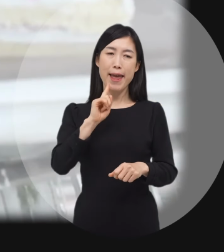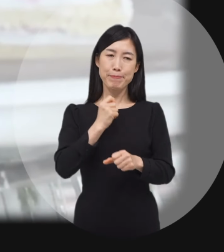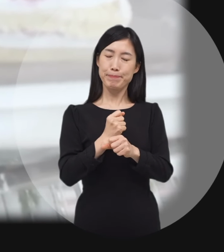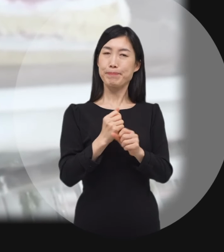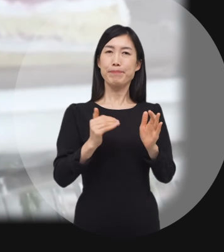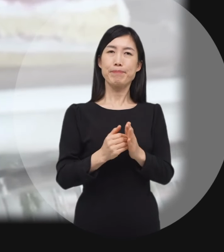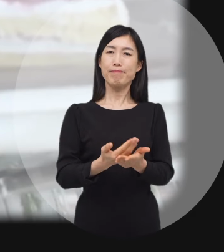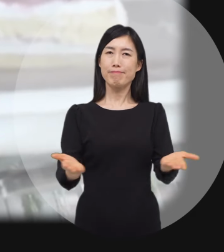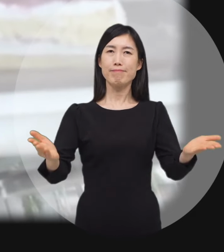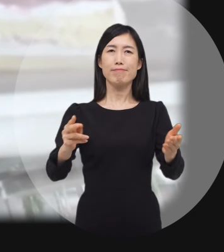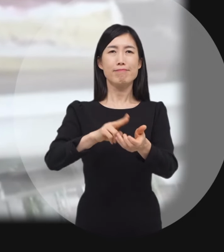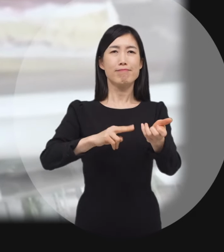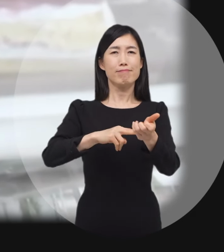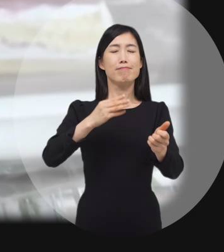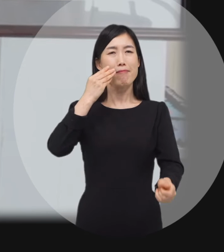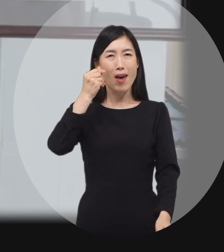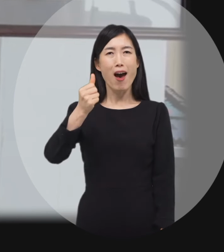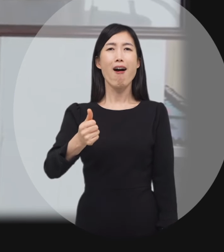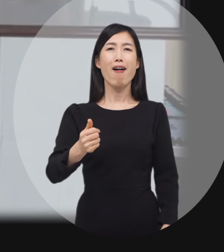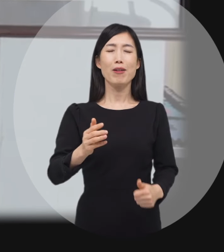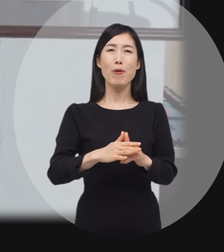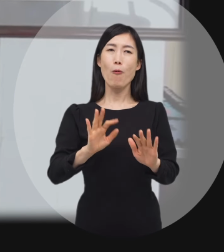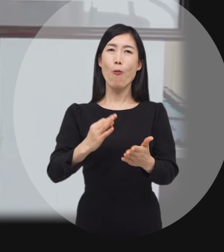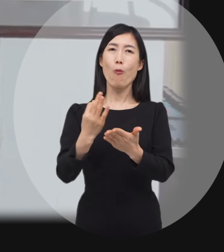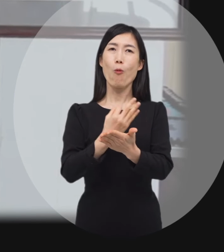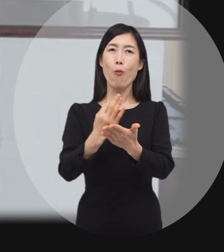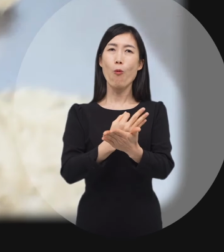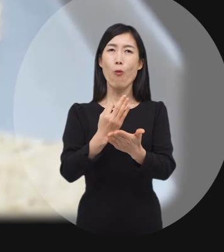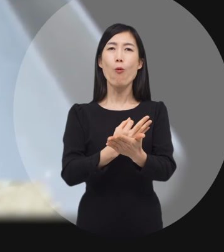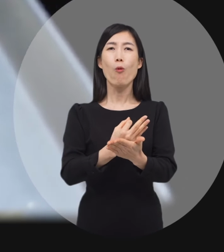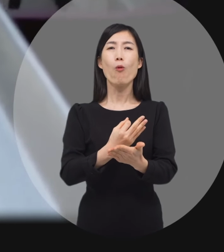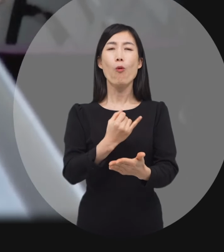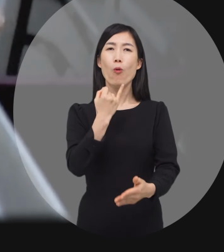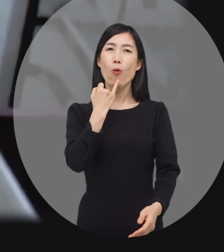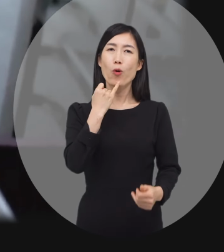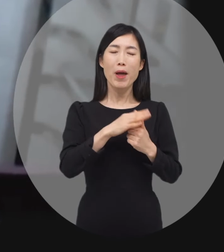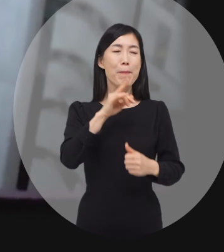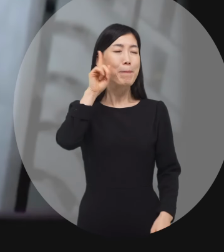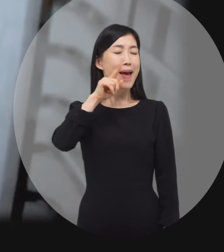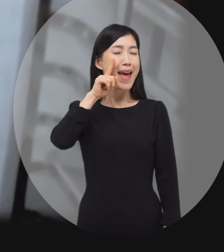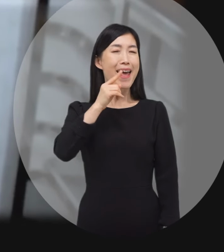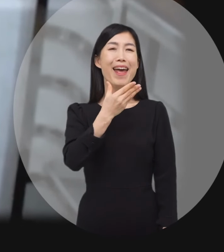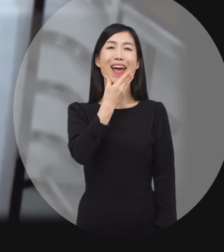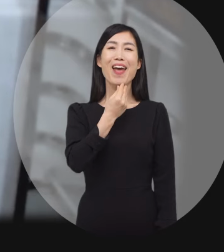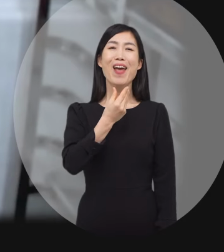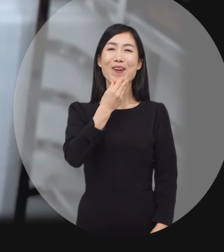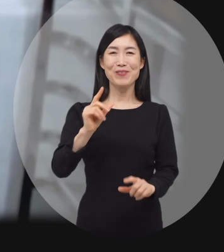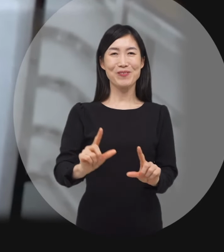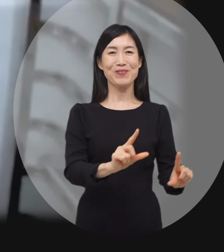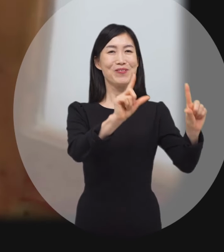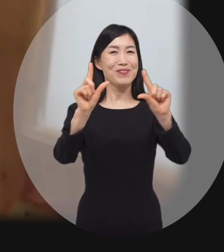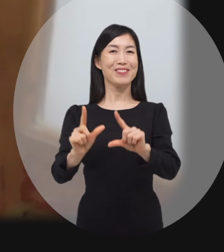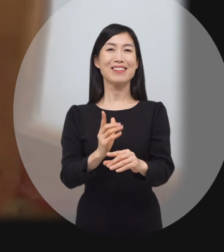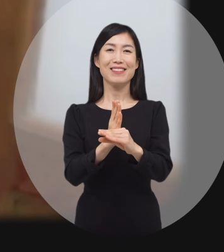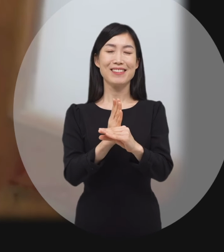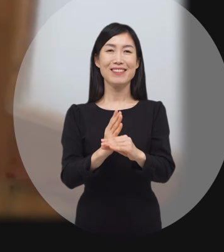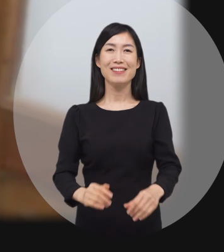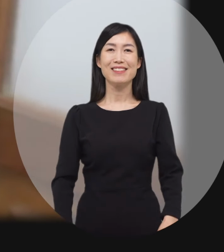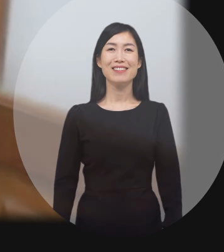주고 가족들에겐 경제적 보탬이 되어 이젠 매일매일이 행복의